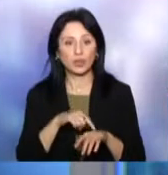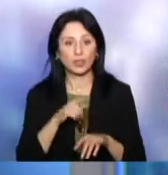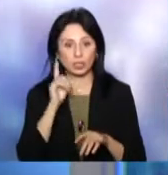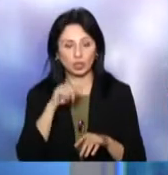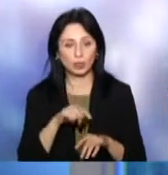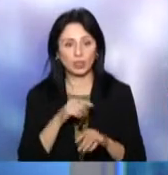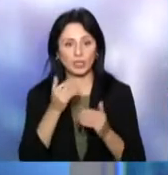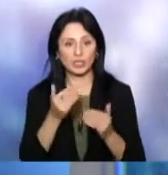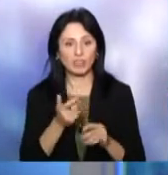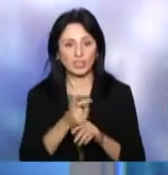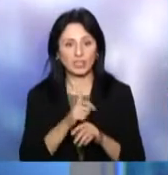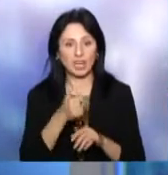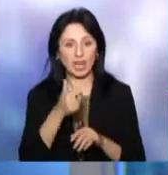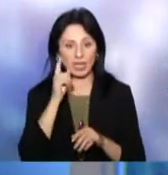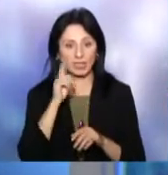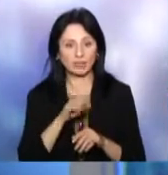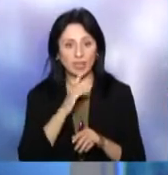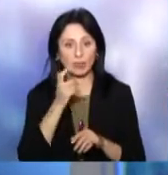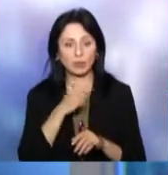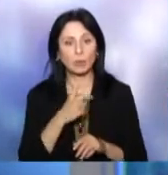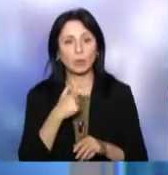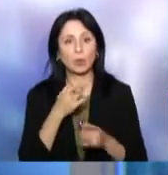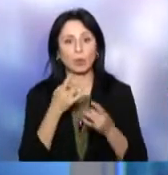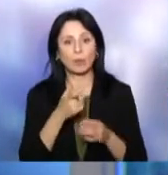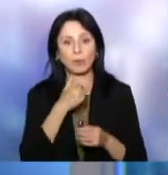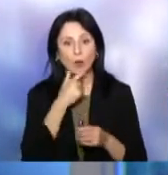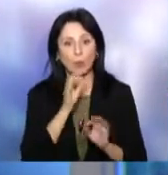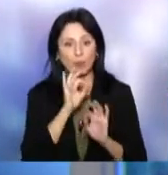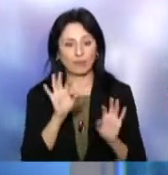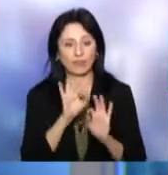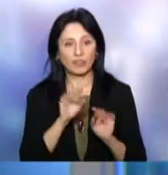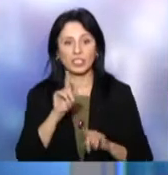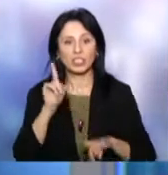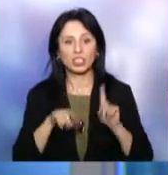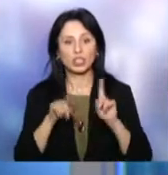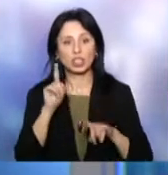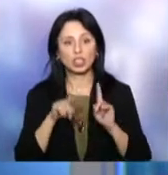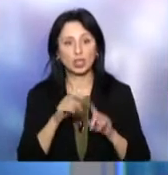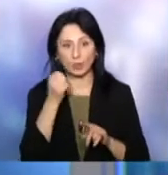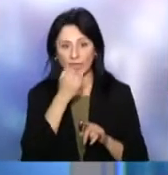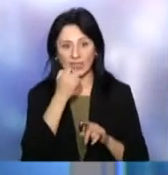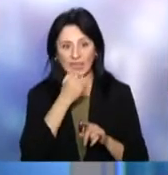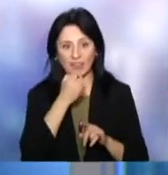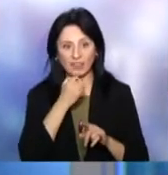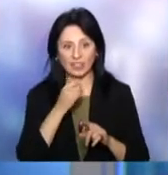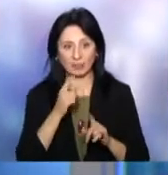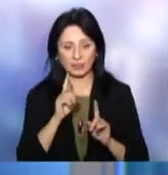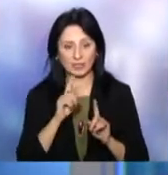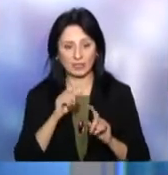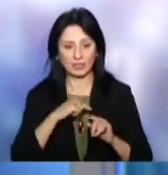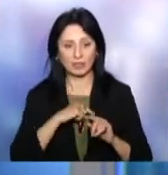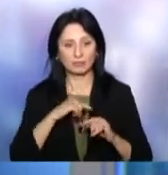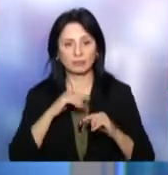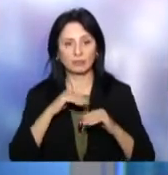ცნობილი, თქვენ ძალიან კარგად იცით ქალბატონებო, მე უბრალოდ მაყურებელს ვეტყვი, ზოგიერთი ნივთიერების ჩალაგება იცის